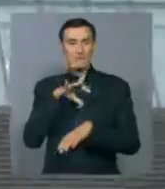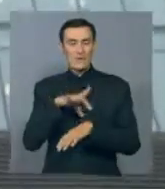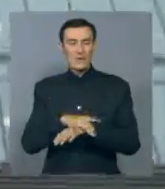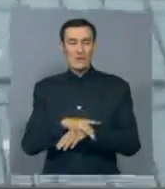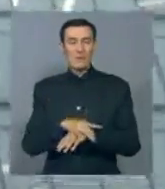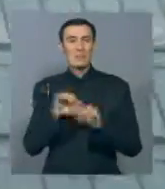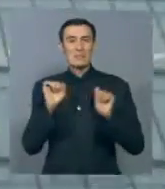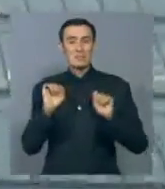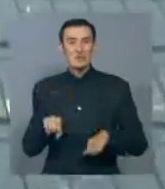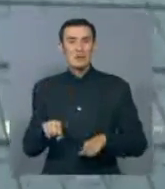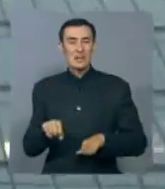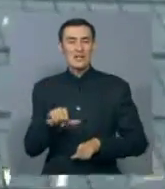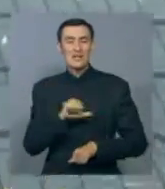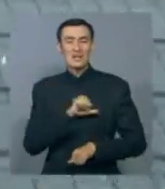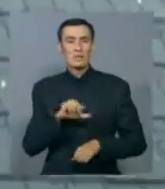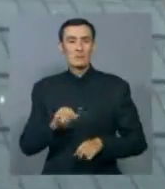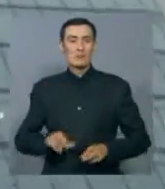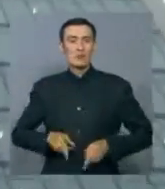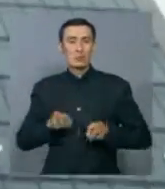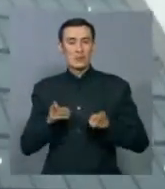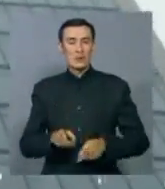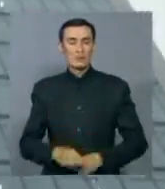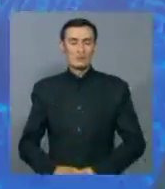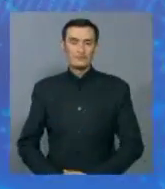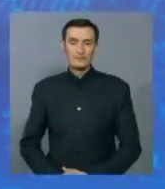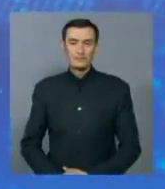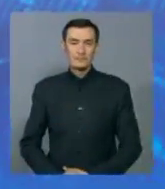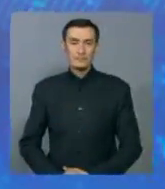выявить потенциального злоумышленника.